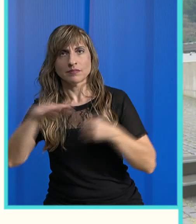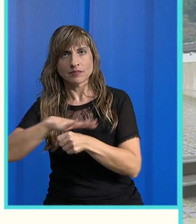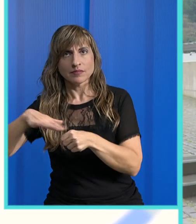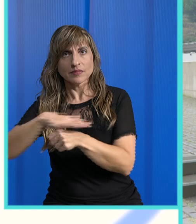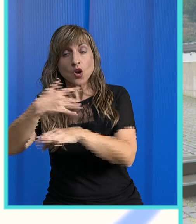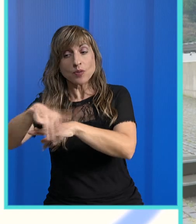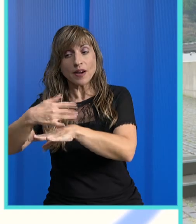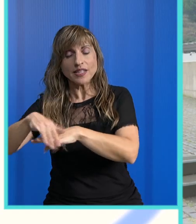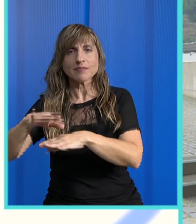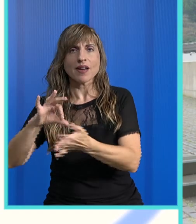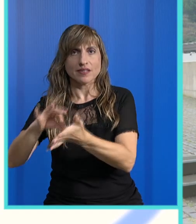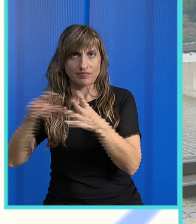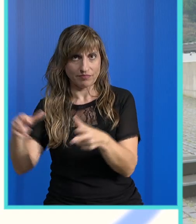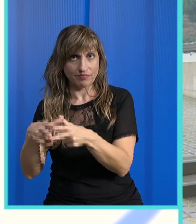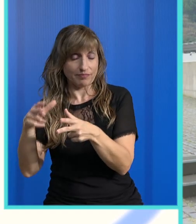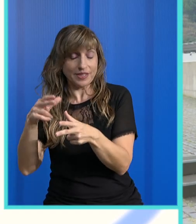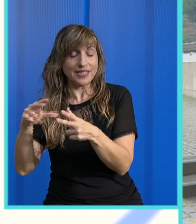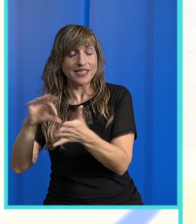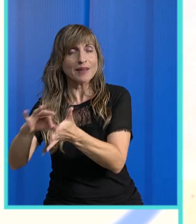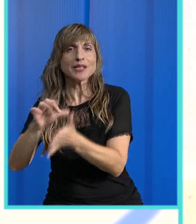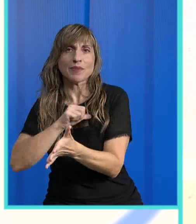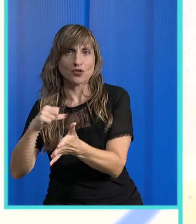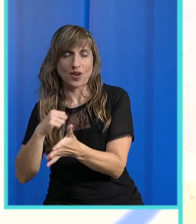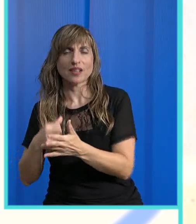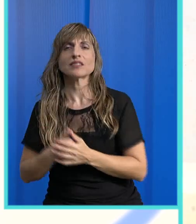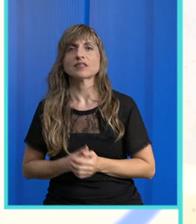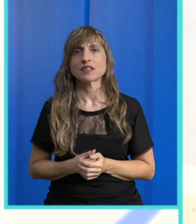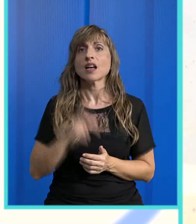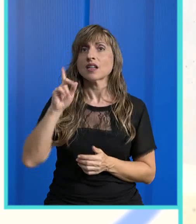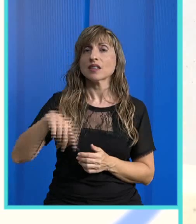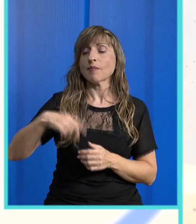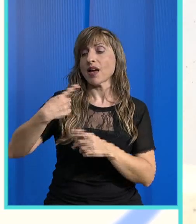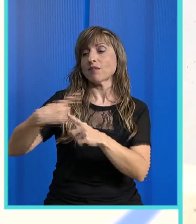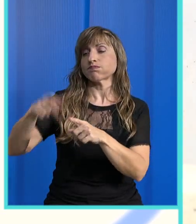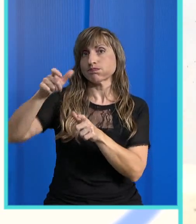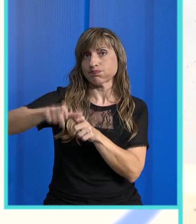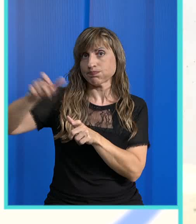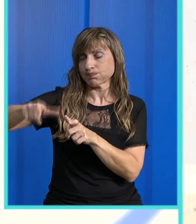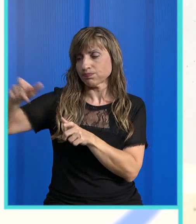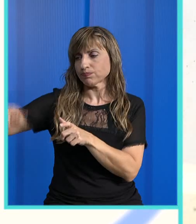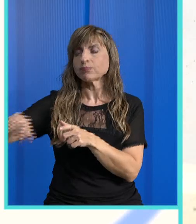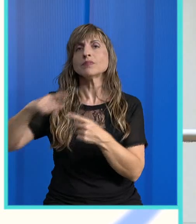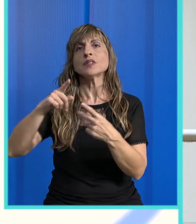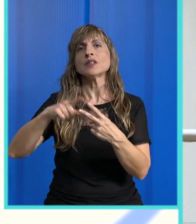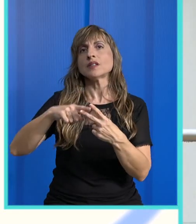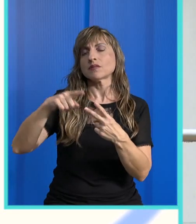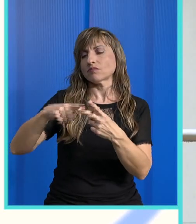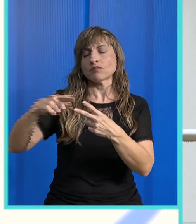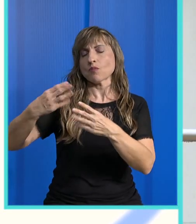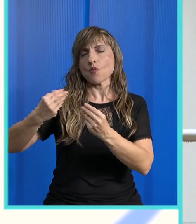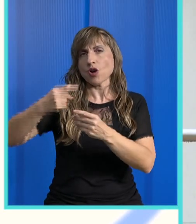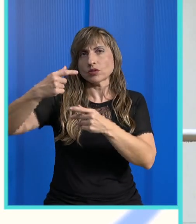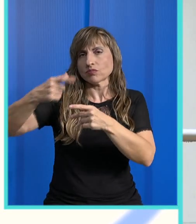personals. Al costat de companys de partit dels diferents mentats socialistes com Josep Durán o José Antonio Lara o l'exdirigent del